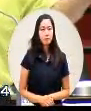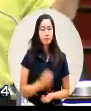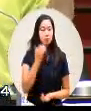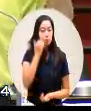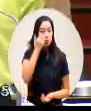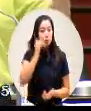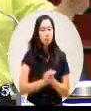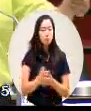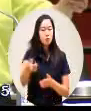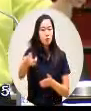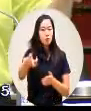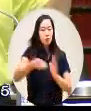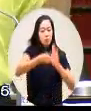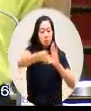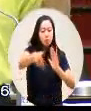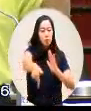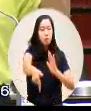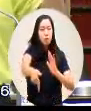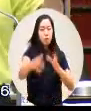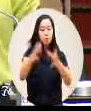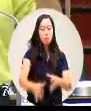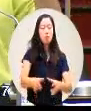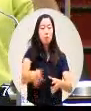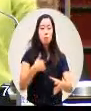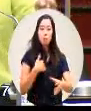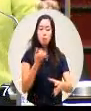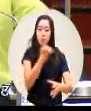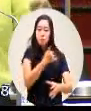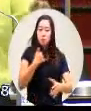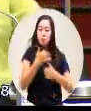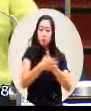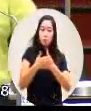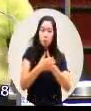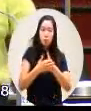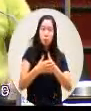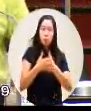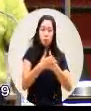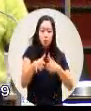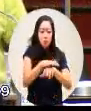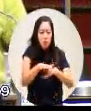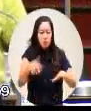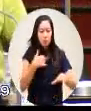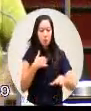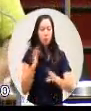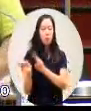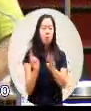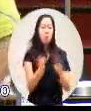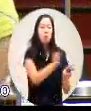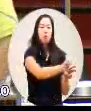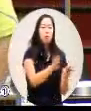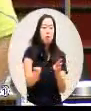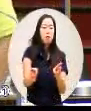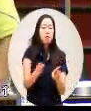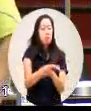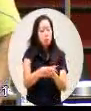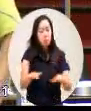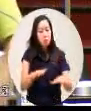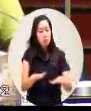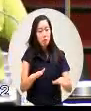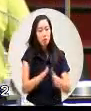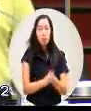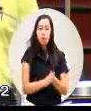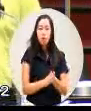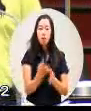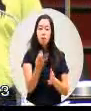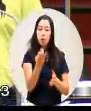进驻，有可能咱为着要维护安全，咱派真侪人去维护呢？多少钱？200块，